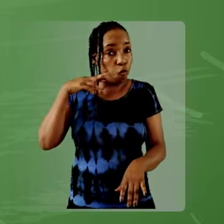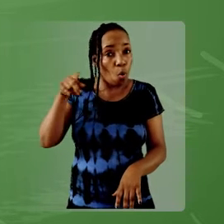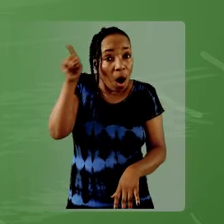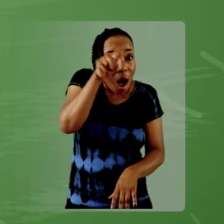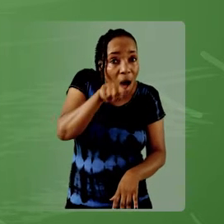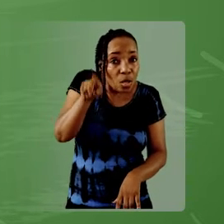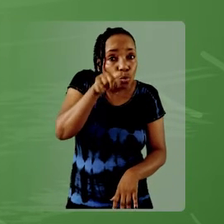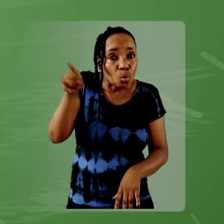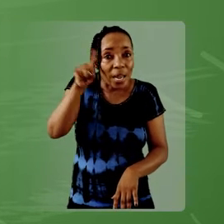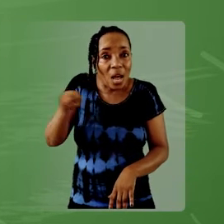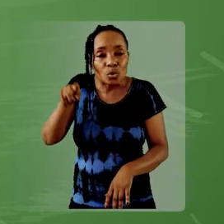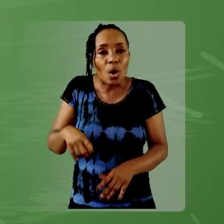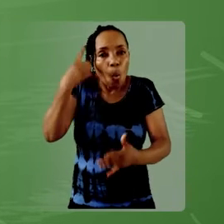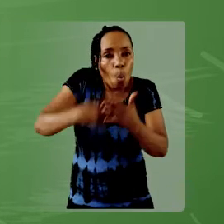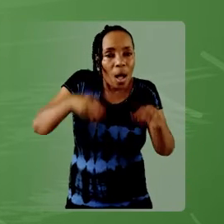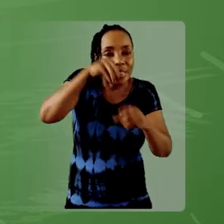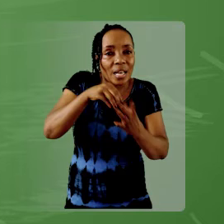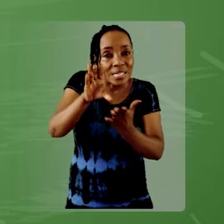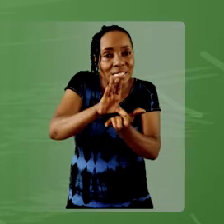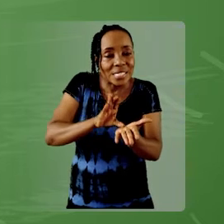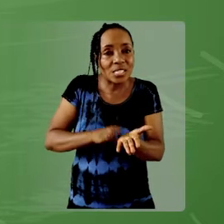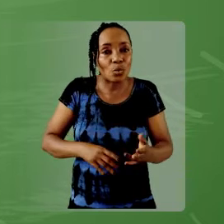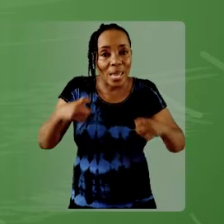les composantes d'un circuit électrique domestique.